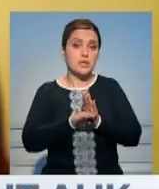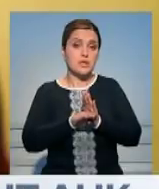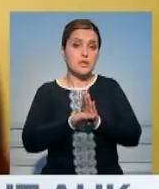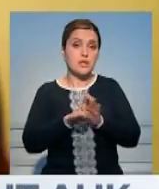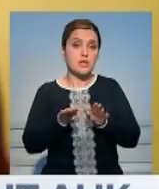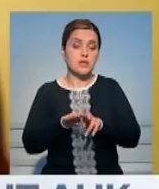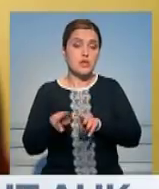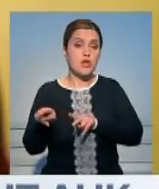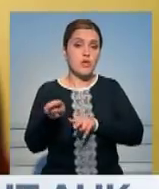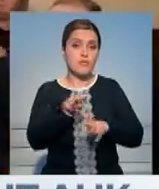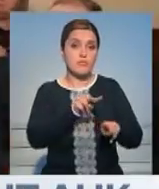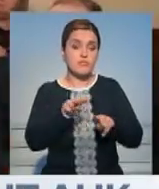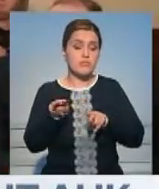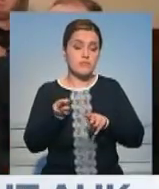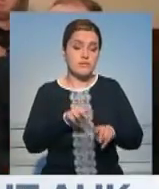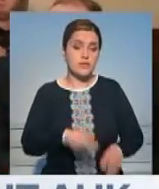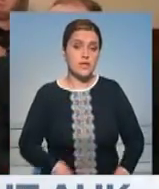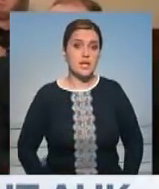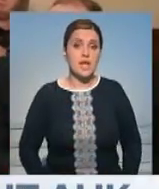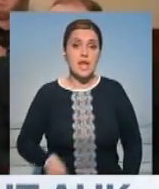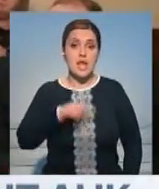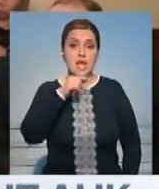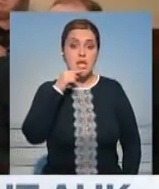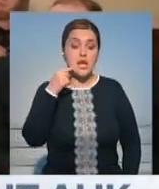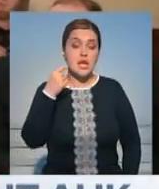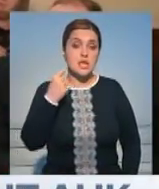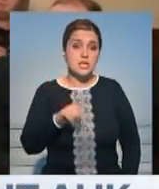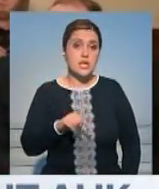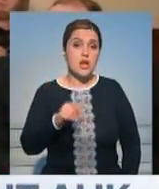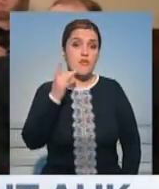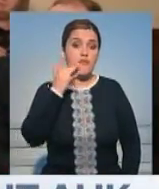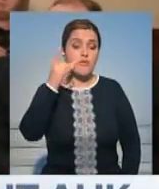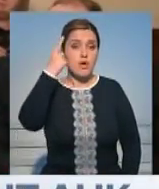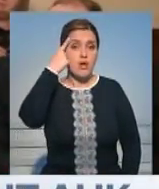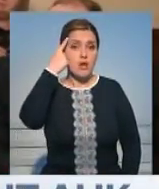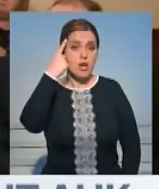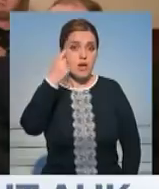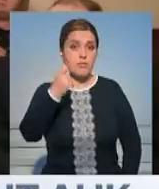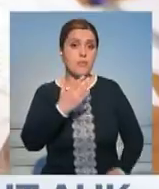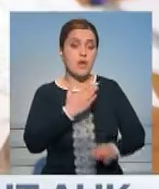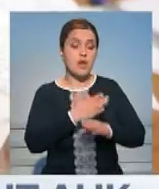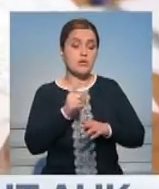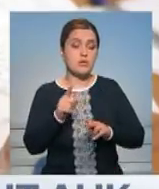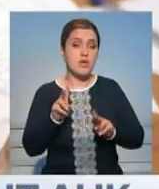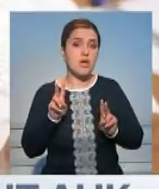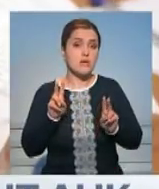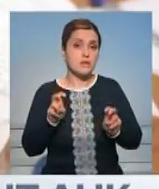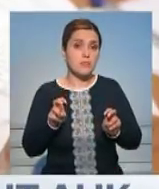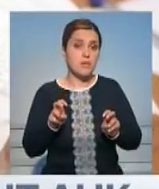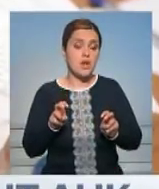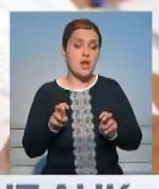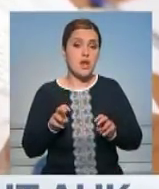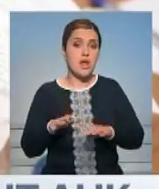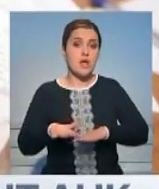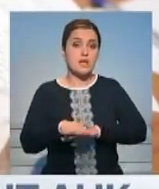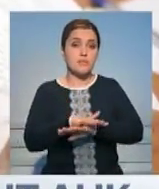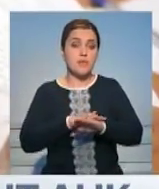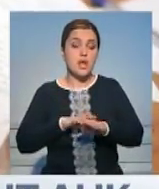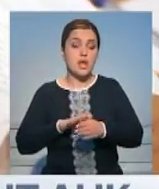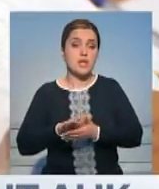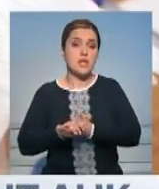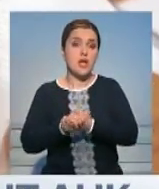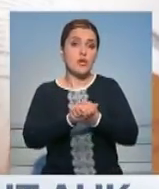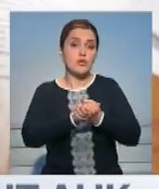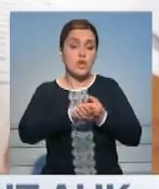скажем так, отеческой опекой. Российские коллеги часто напоминают об особом статусе Ассамблеи народа Казахстана. То, что ее возглавляет